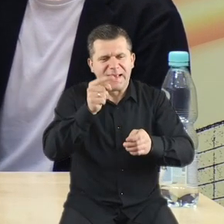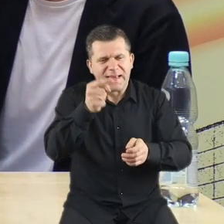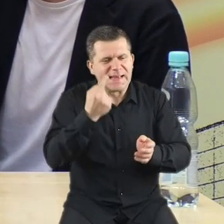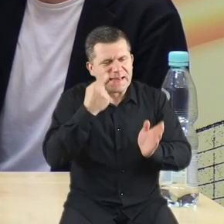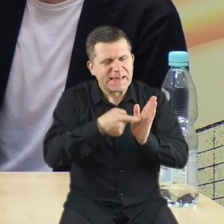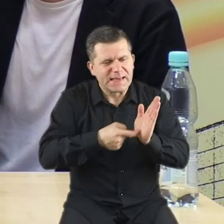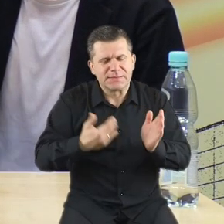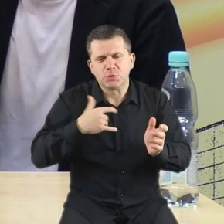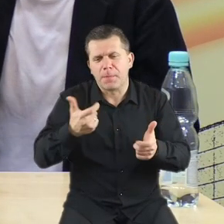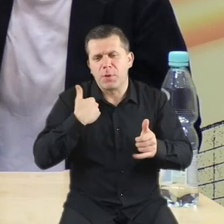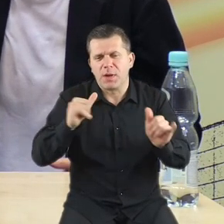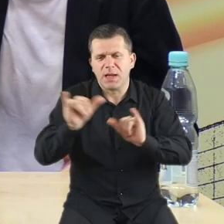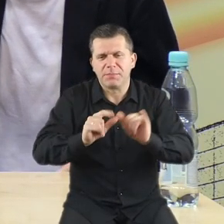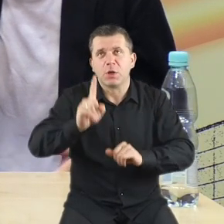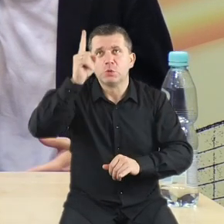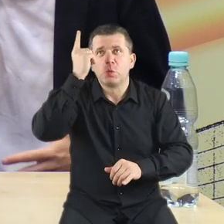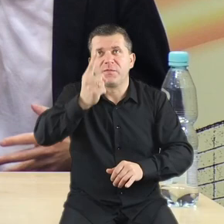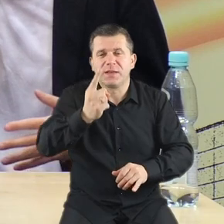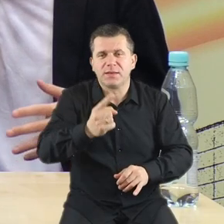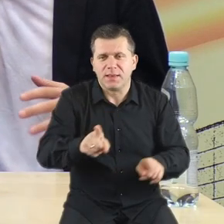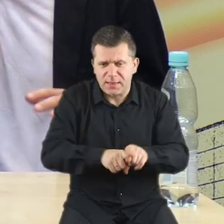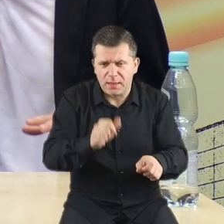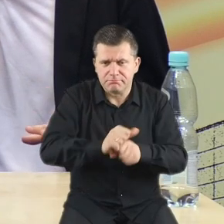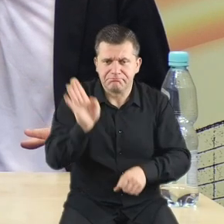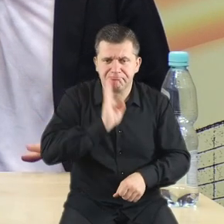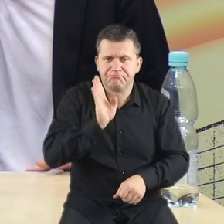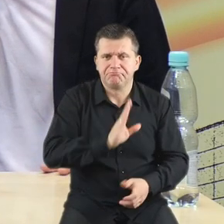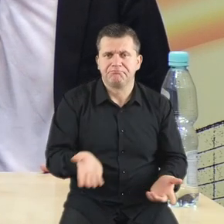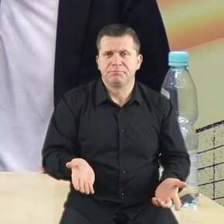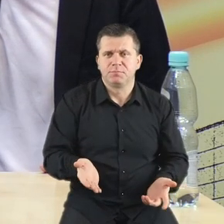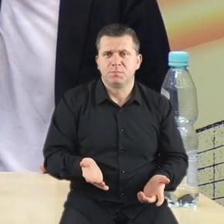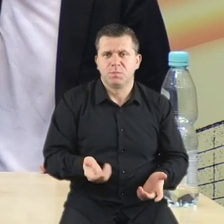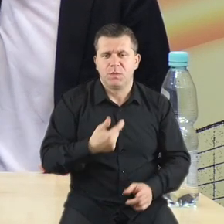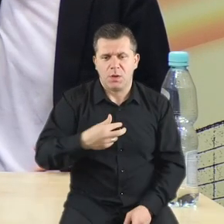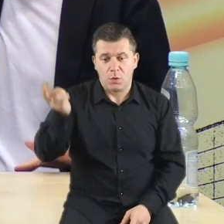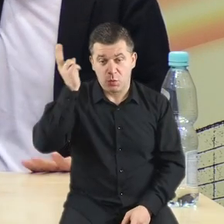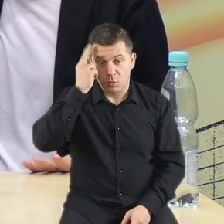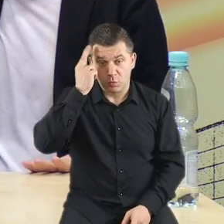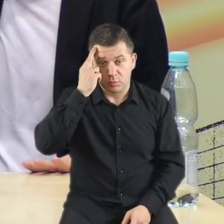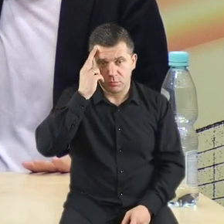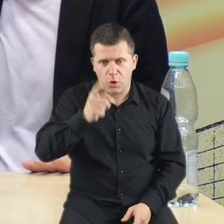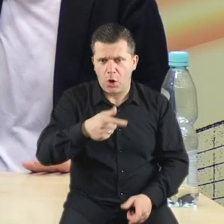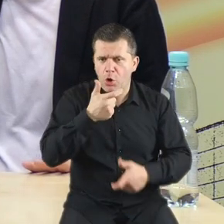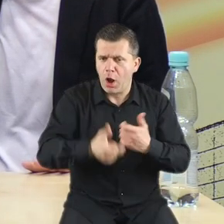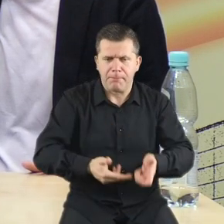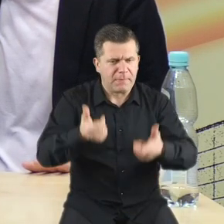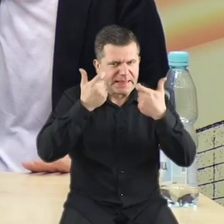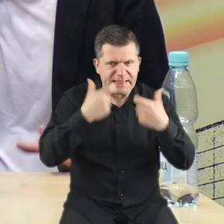zrobili na suficie, też są. Zrozumiałem, że on nie zrobił tam nic.